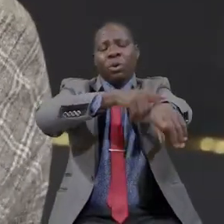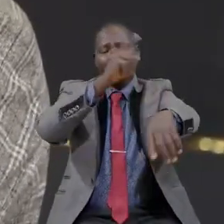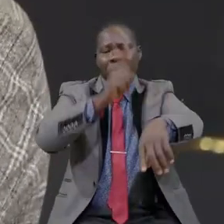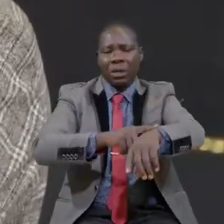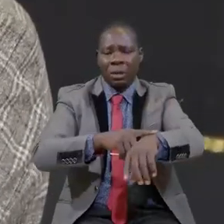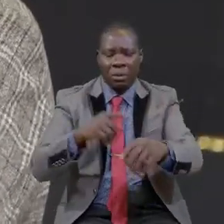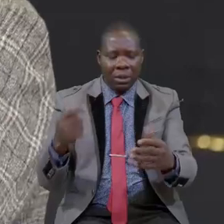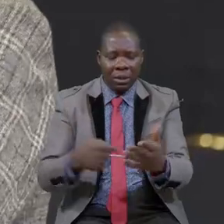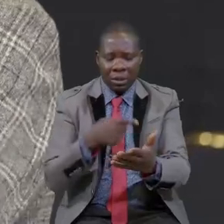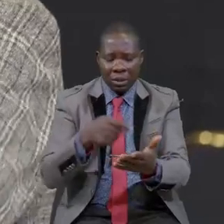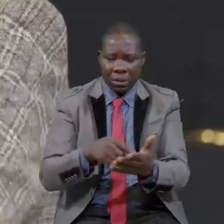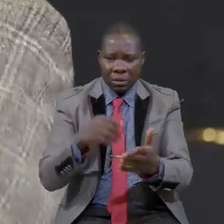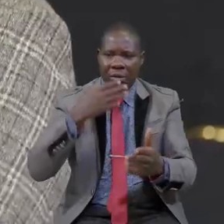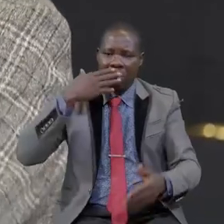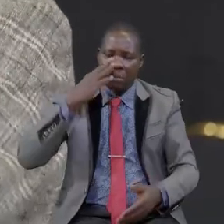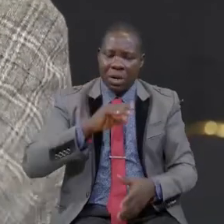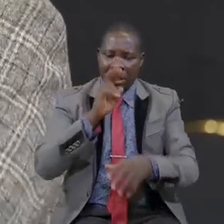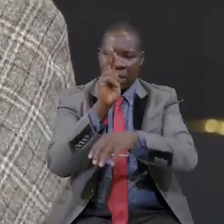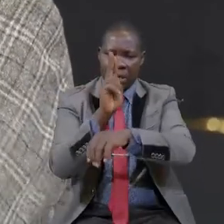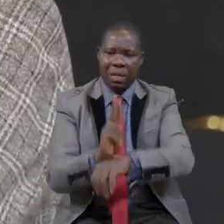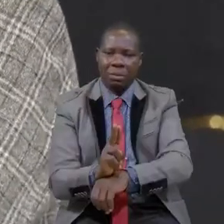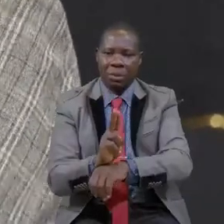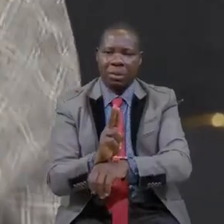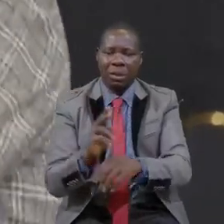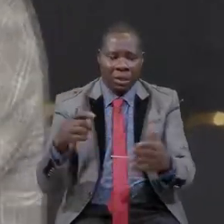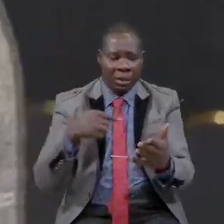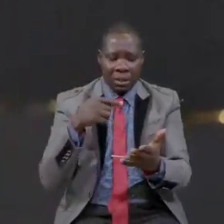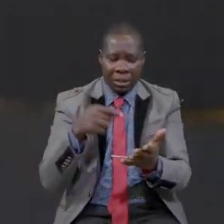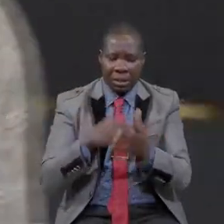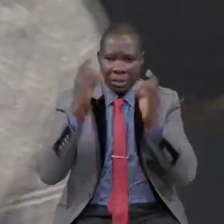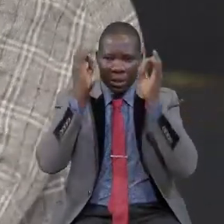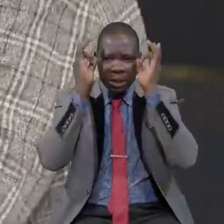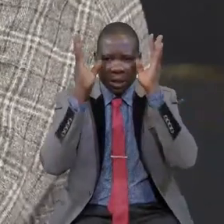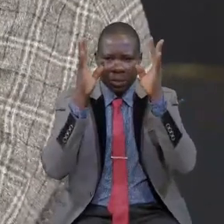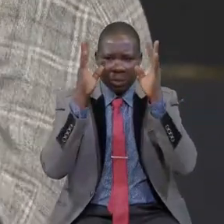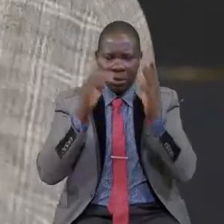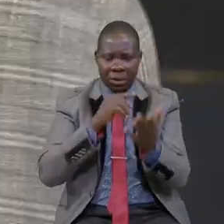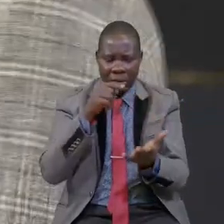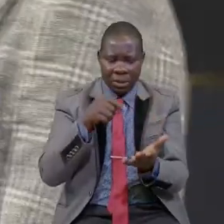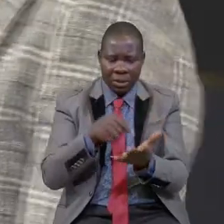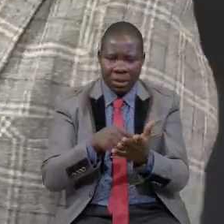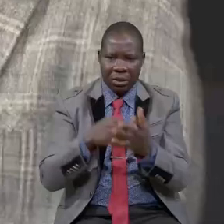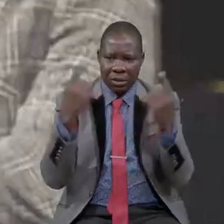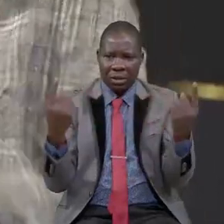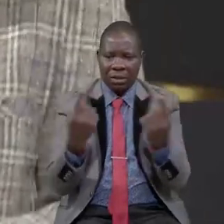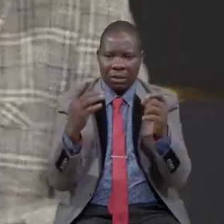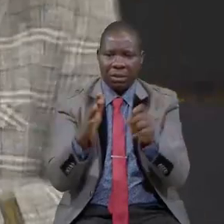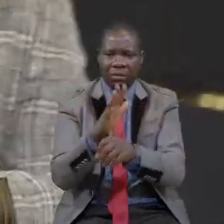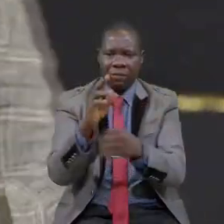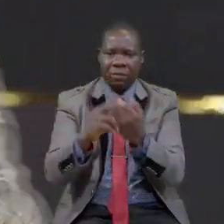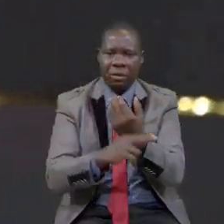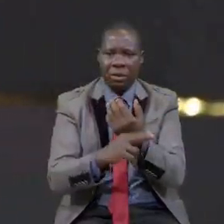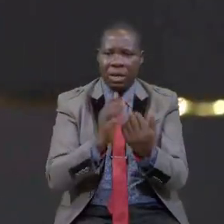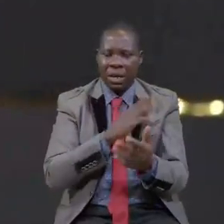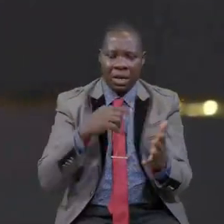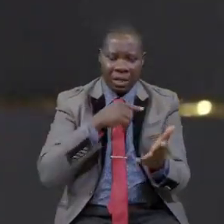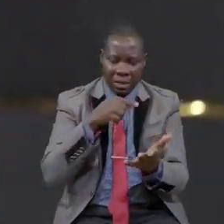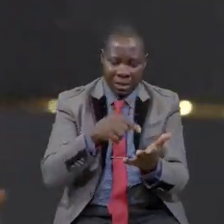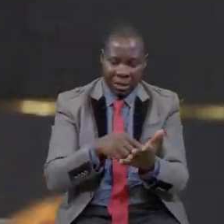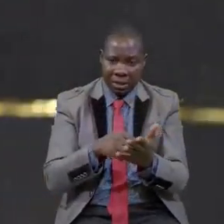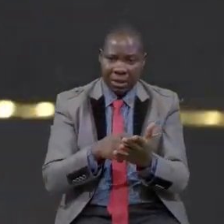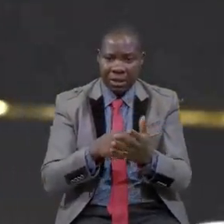Cette mauvaise habitude, cette abomination, cette vie pécheresse, et